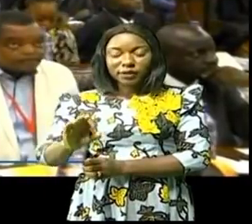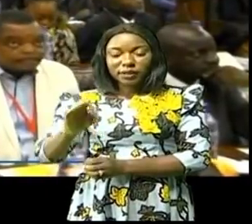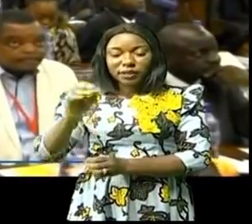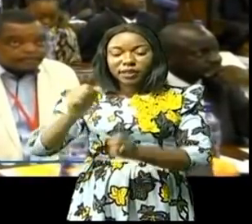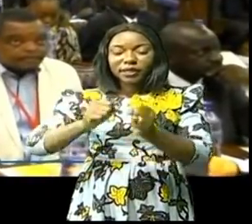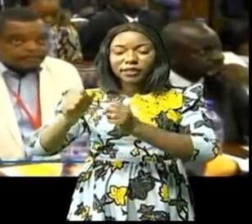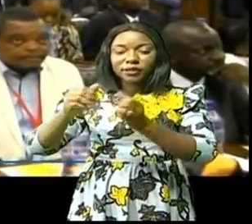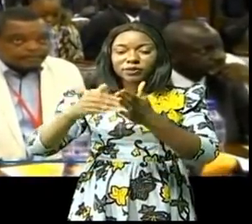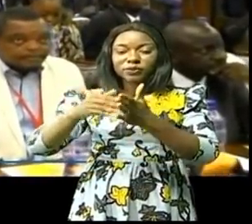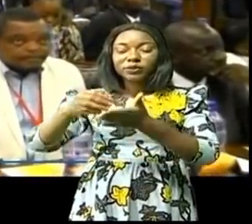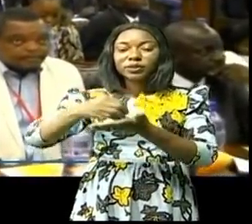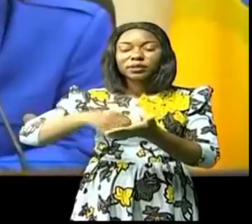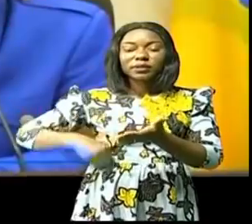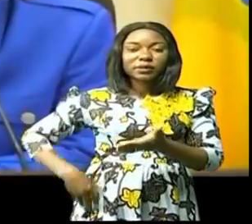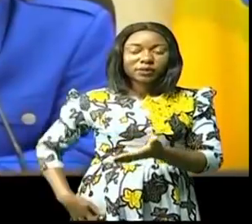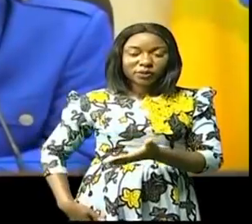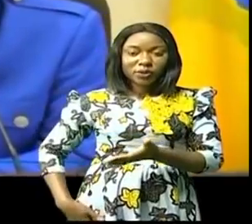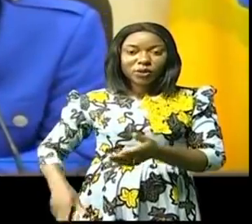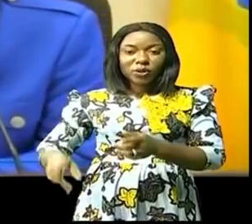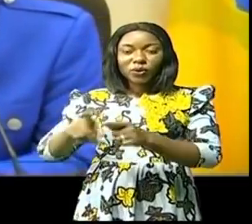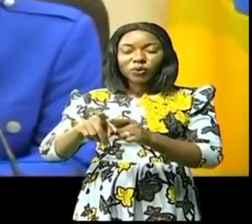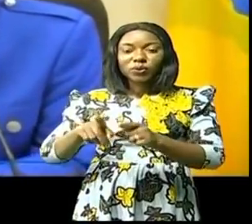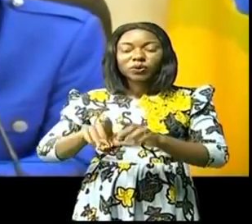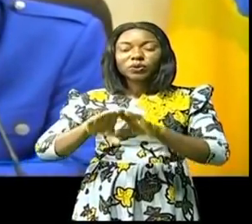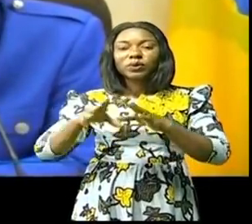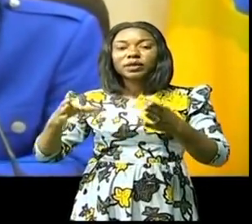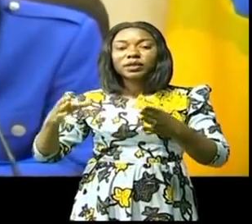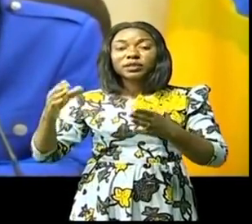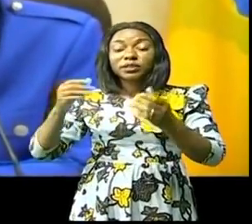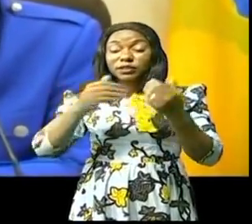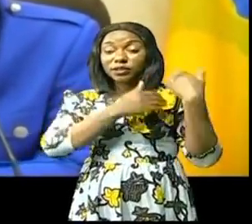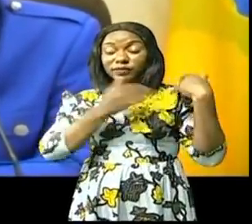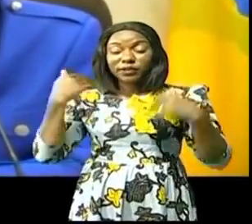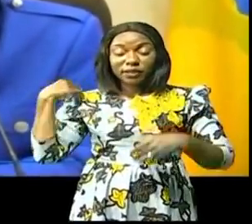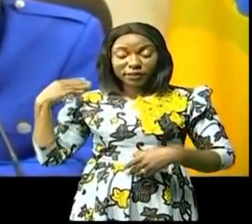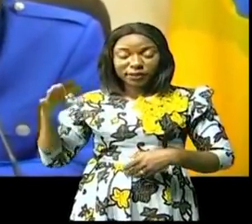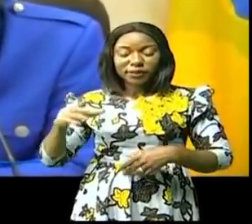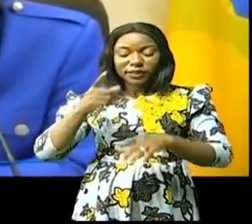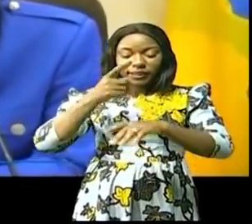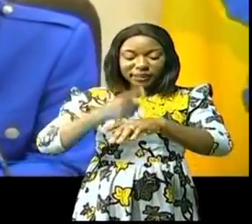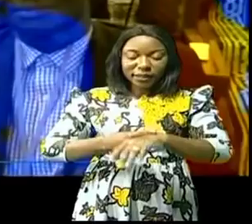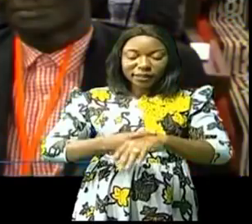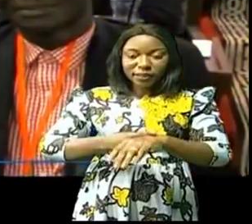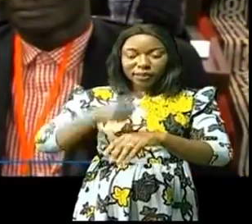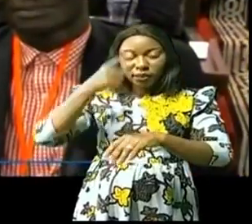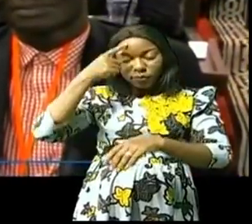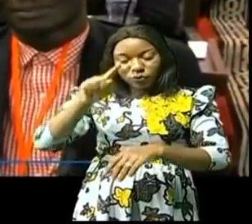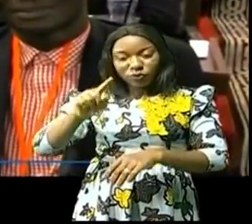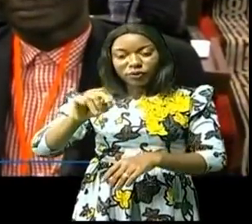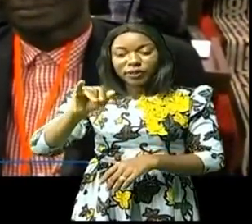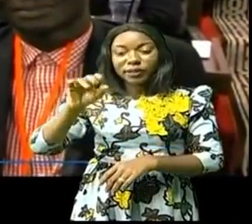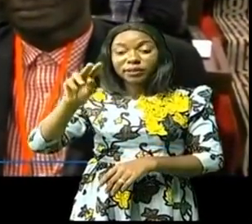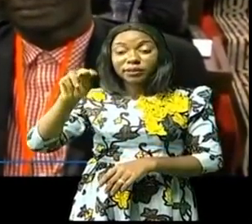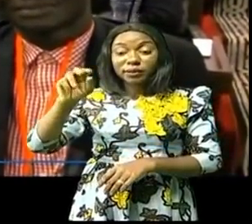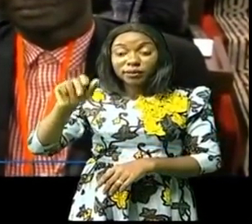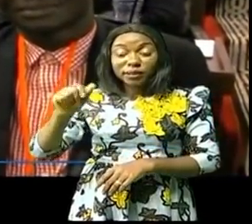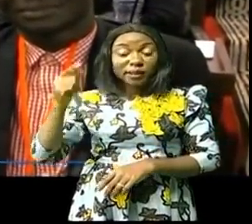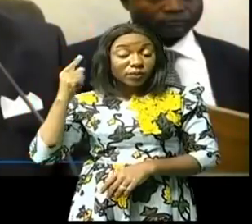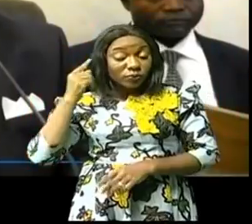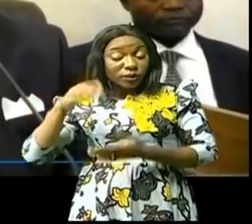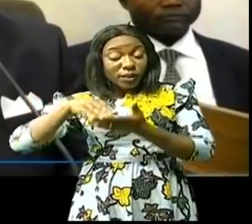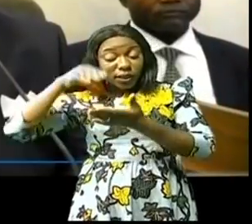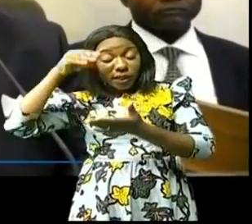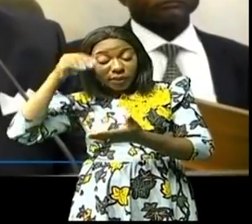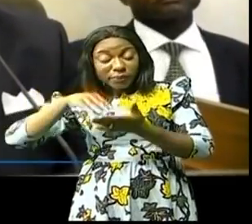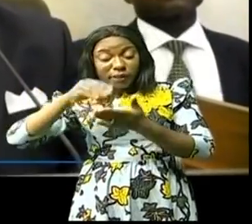détournements et prédations financières déclenchées par le chef de l'État. Il était temps pour l'INAP de venir écouter, apprendre